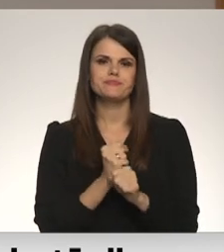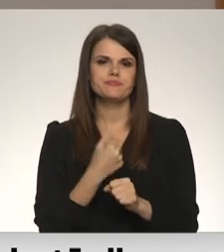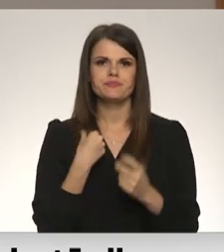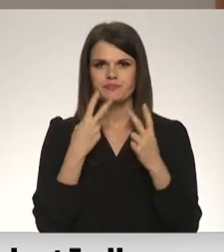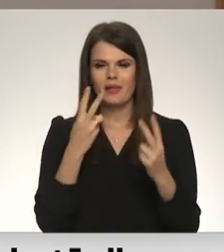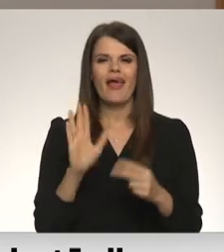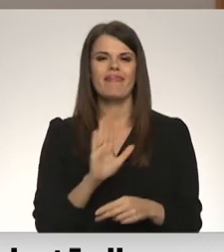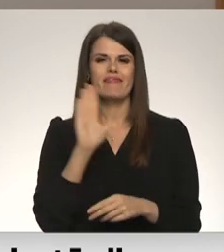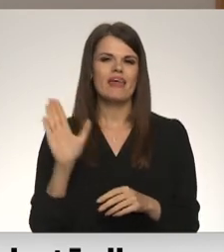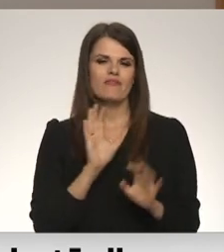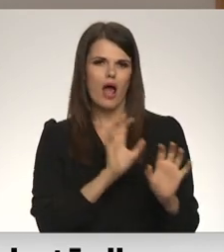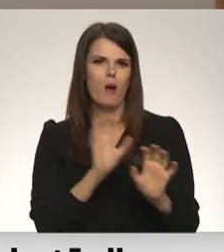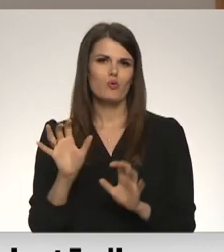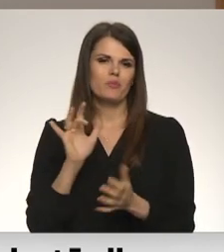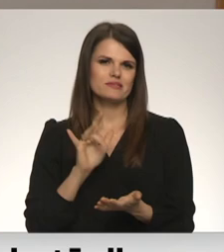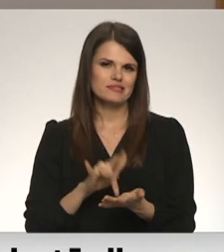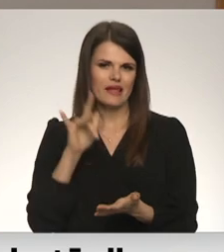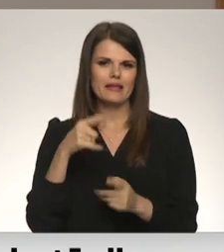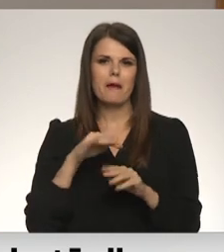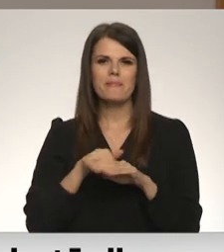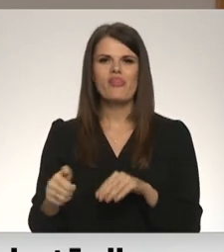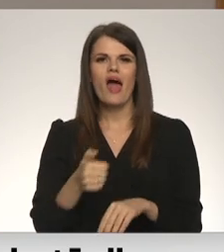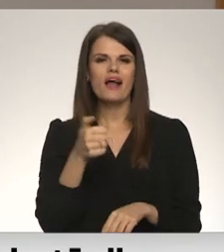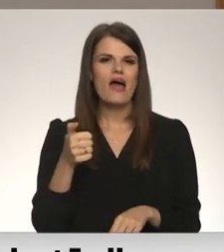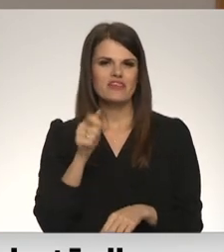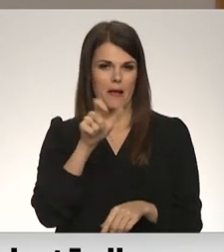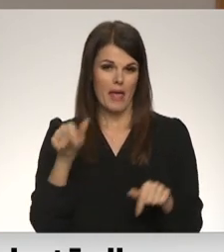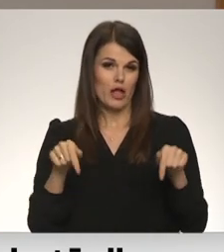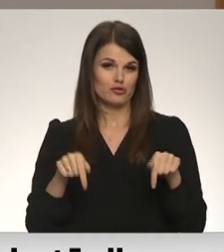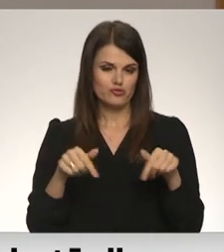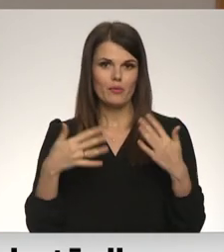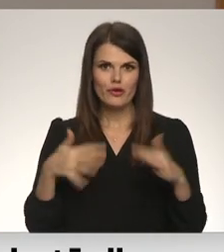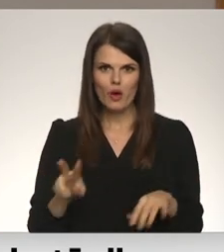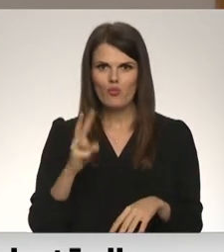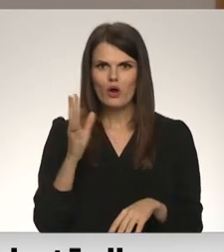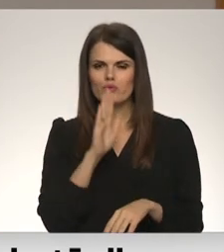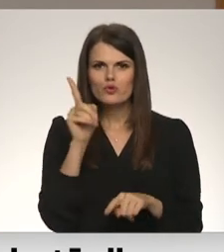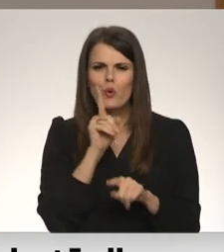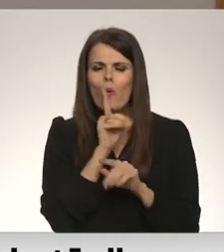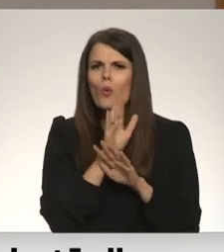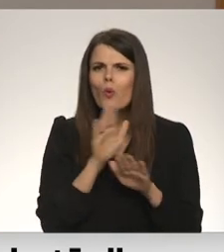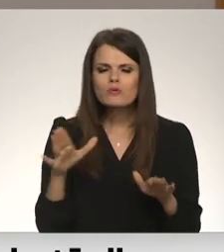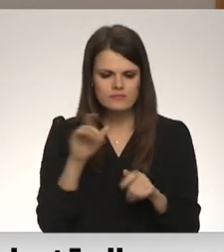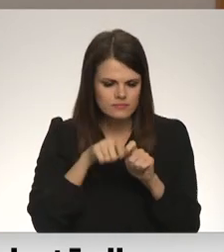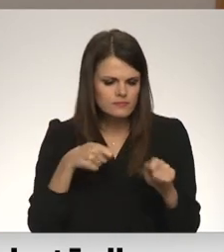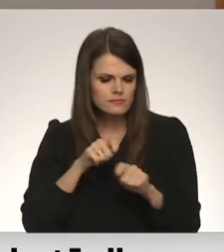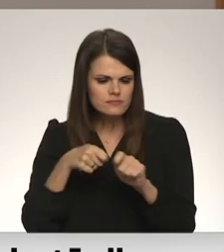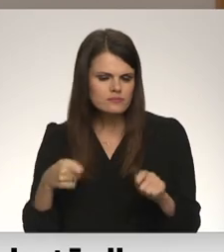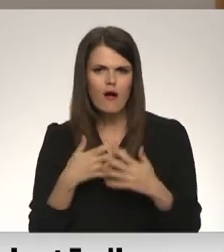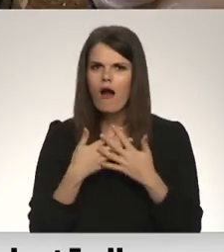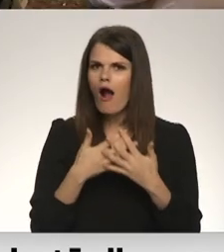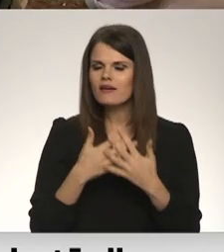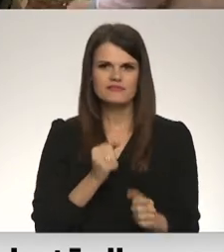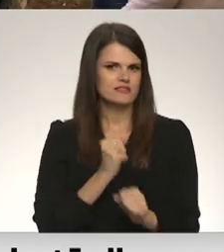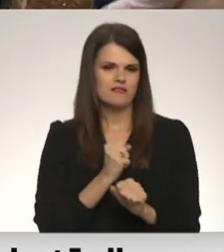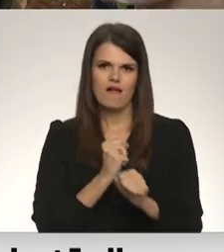dienas aprūpes centrā pilngadīgajām personām otro dienu valda klusums un darbošanās, ņipra